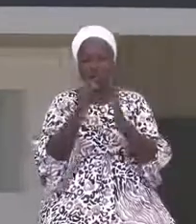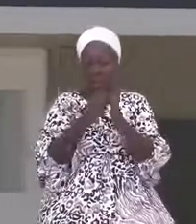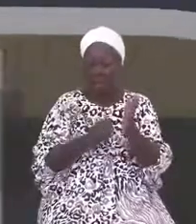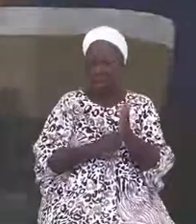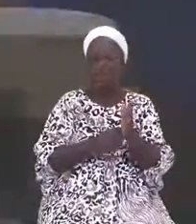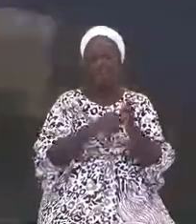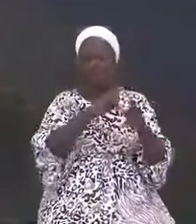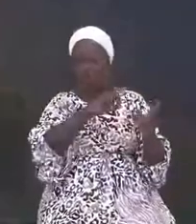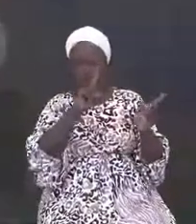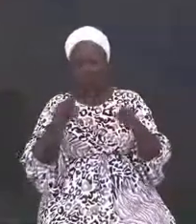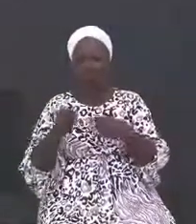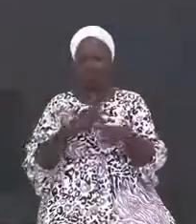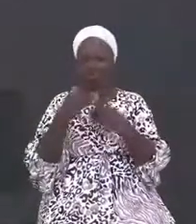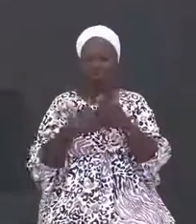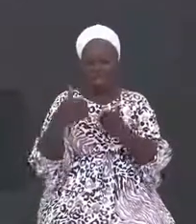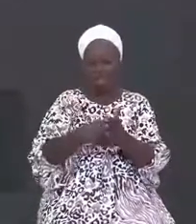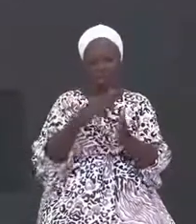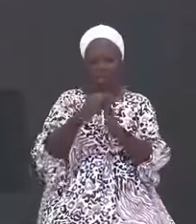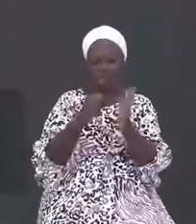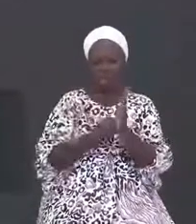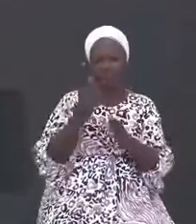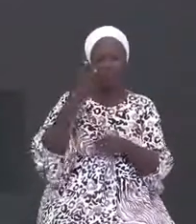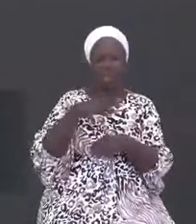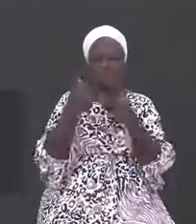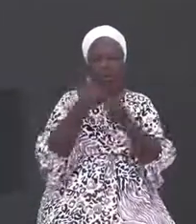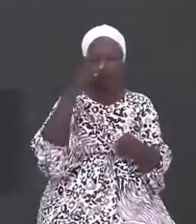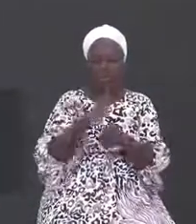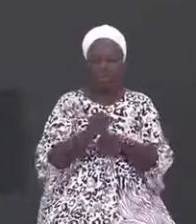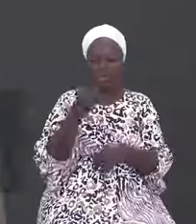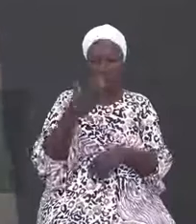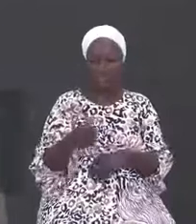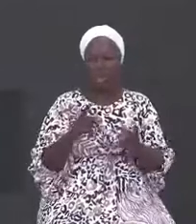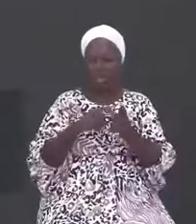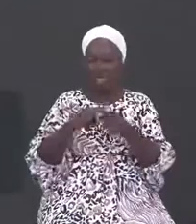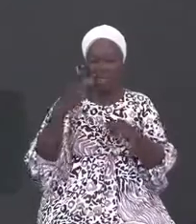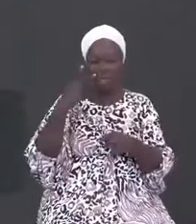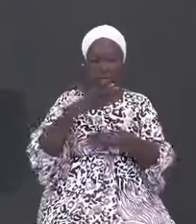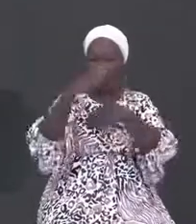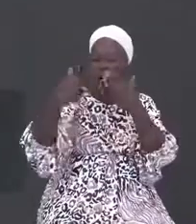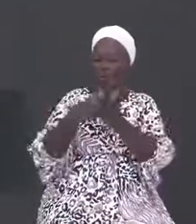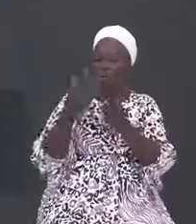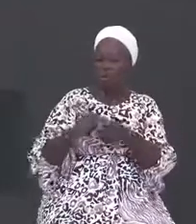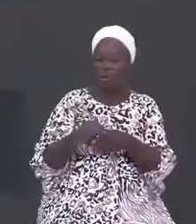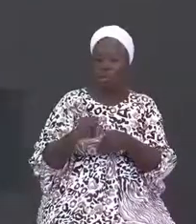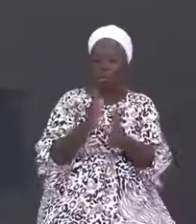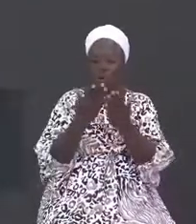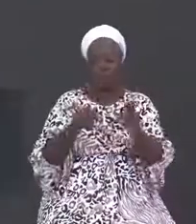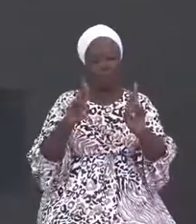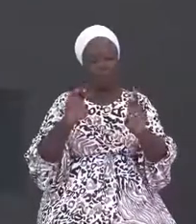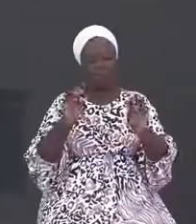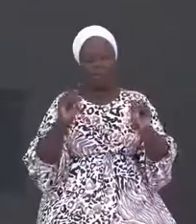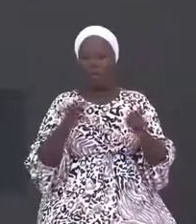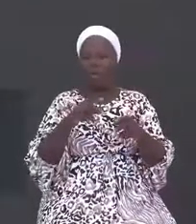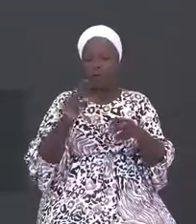en Luc, en Jean, regardez les promesses qui s'y trouvent. Regardez les épîtres, vous regardez Romains et considérez 1er